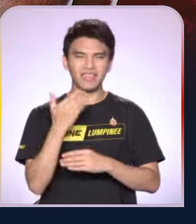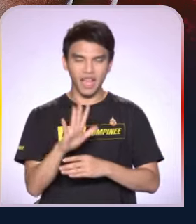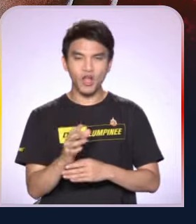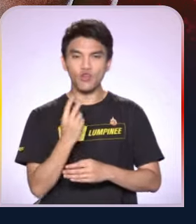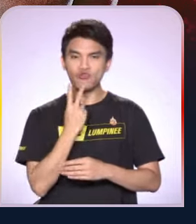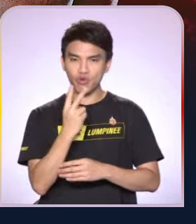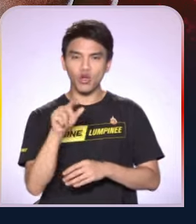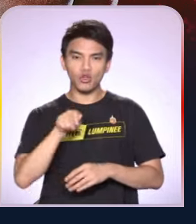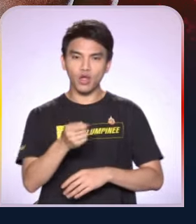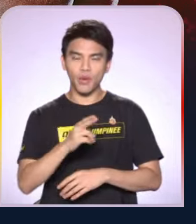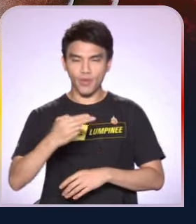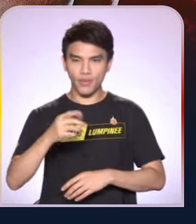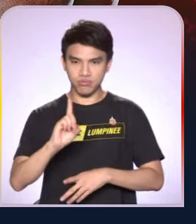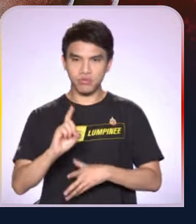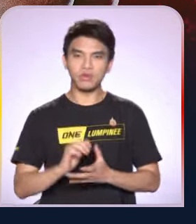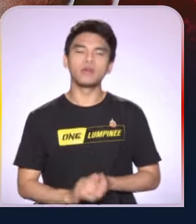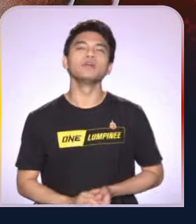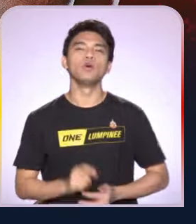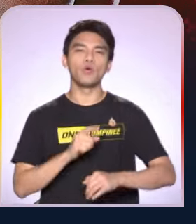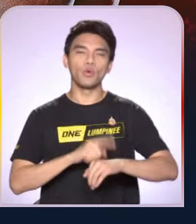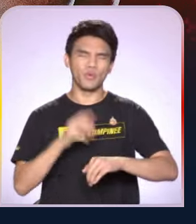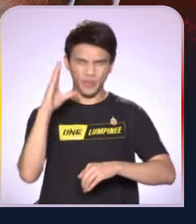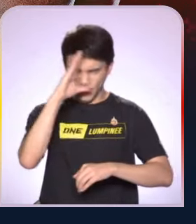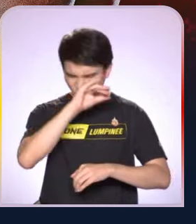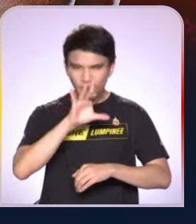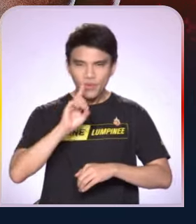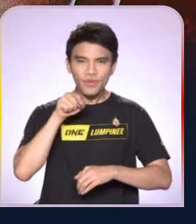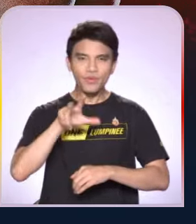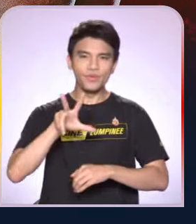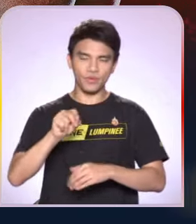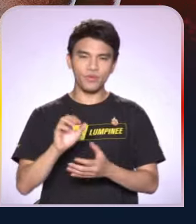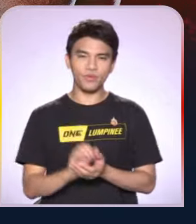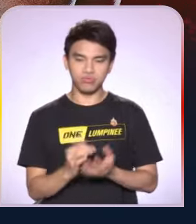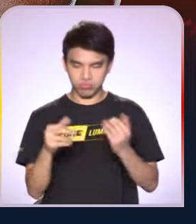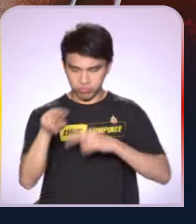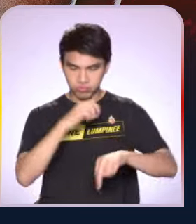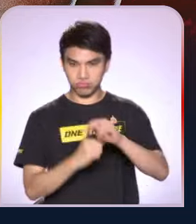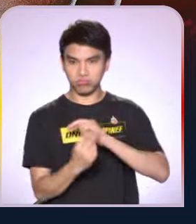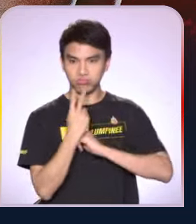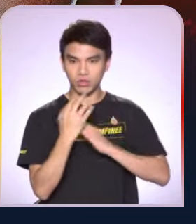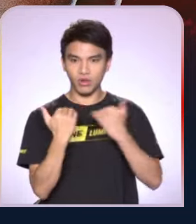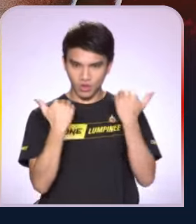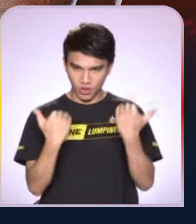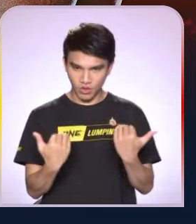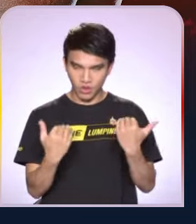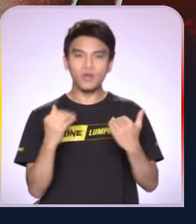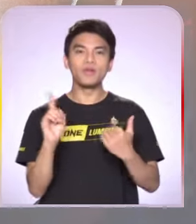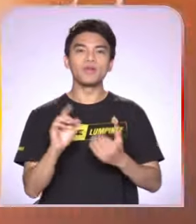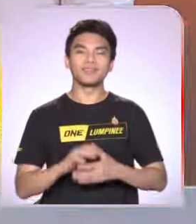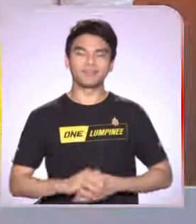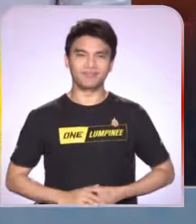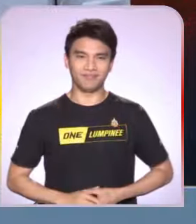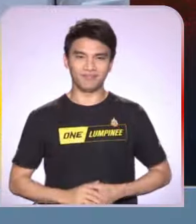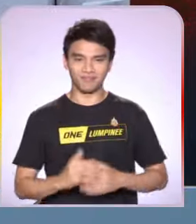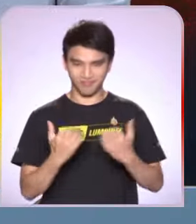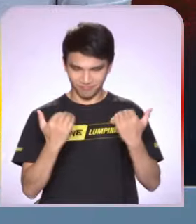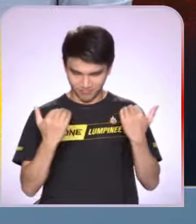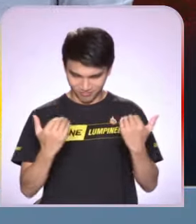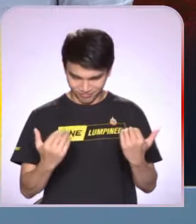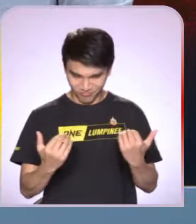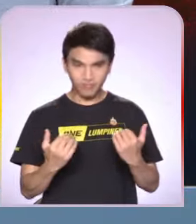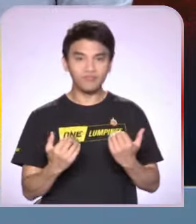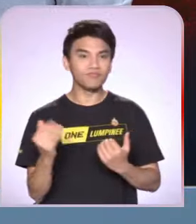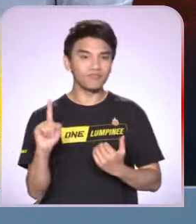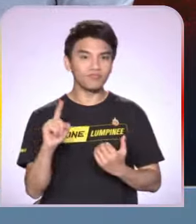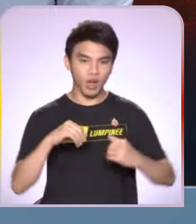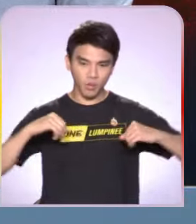ทางหน้าจอช่อง7 HD ของเราเวลา 20:30 นาทีเดี๋ยวมาพิสูจน์กันครับว่าสดอย่างฟาบิโอเลอิสที่คุณหนุ่ยบอกว่า